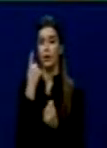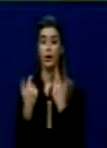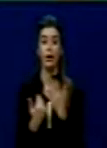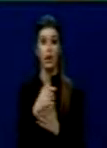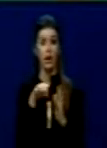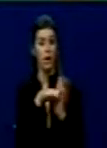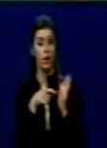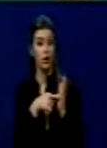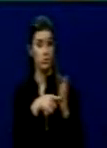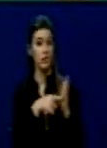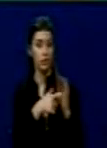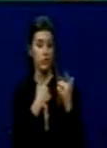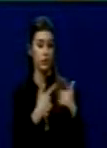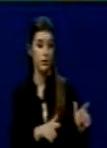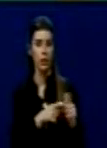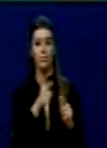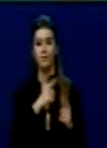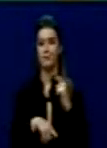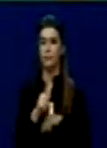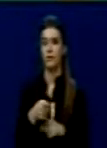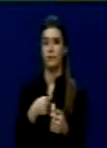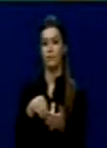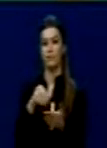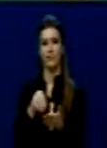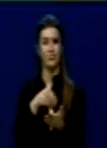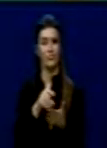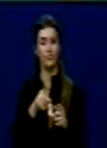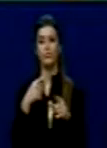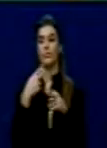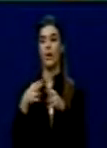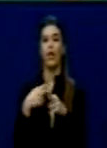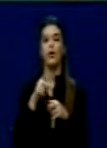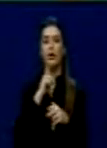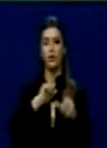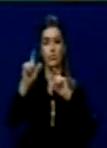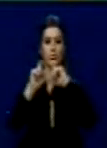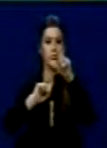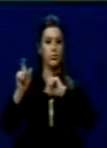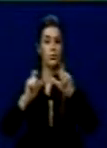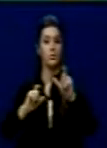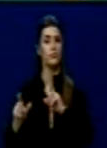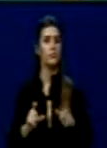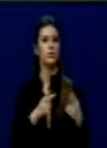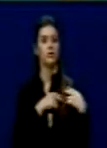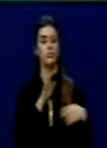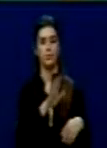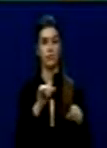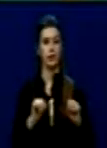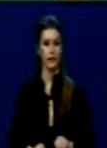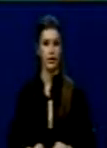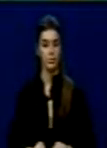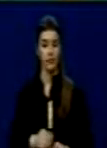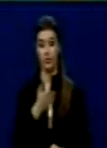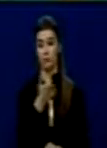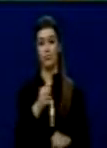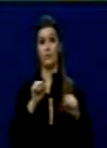ligjshme për kreditim ose që për t'ia kthyer kredin kompanive të cilave ju ka marrë parat mbetet përgjegjësi e qeverisë. Por kjo